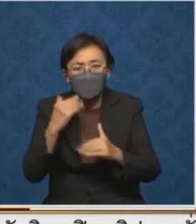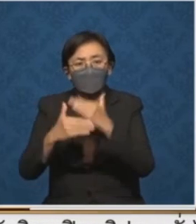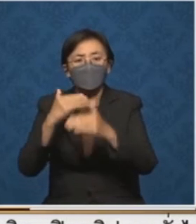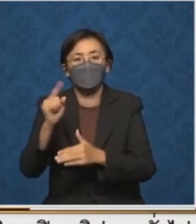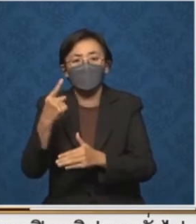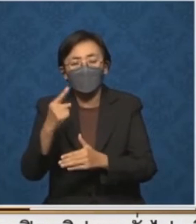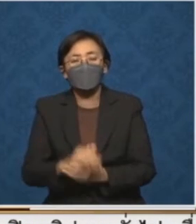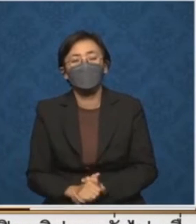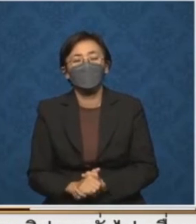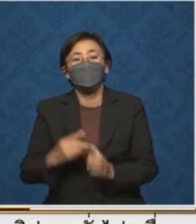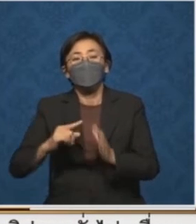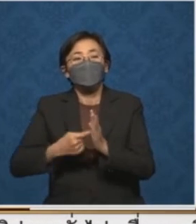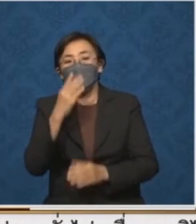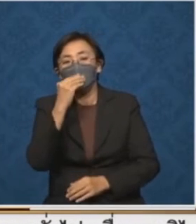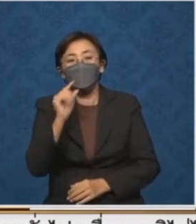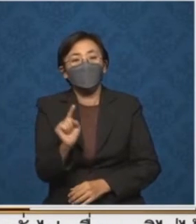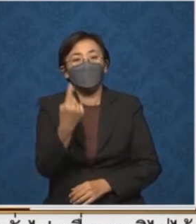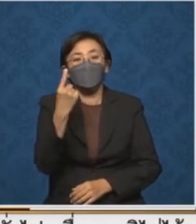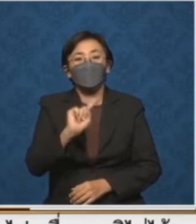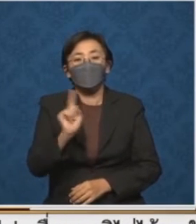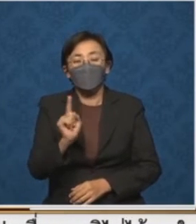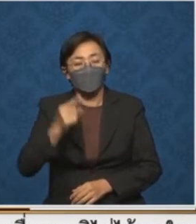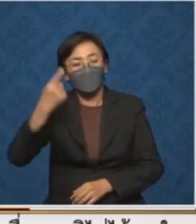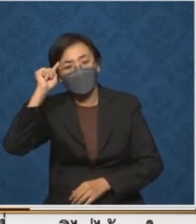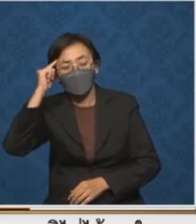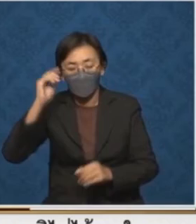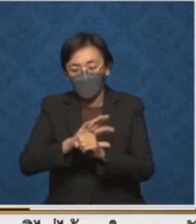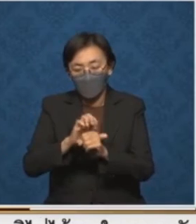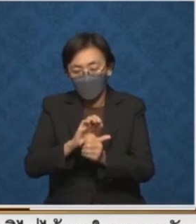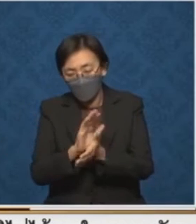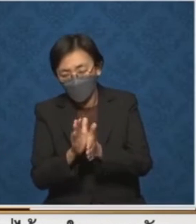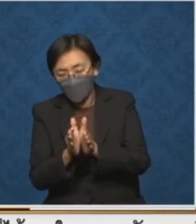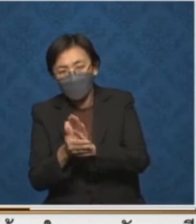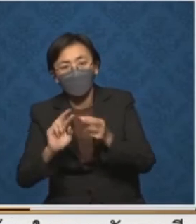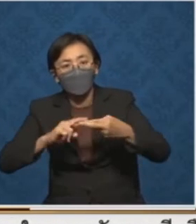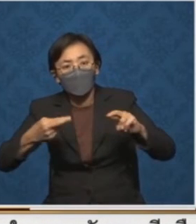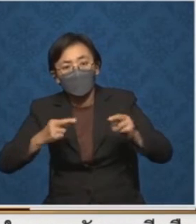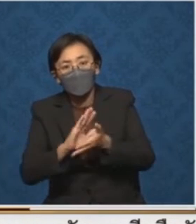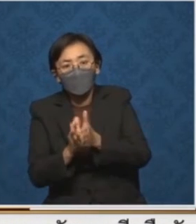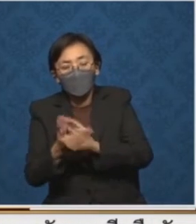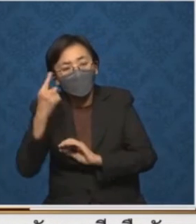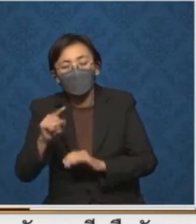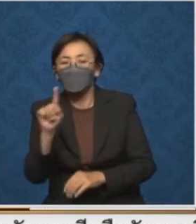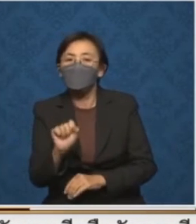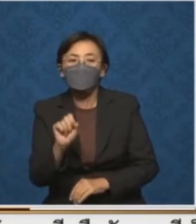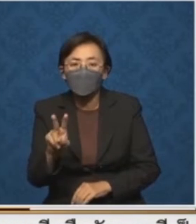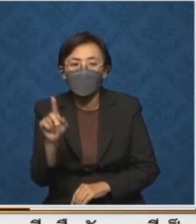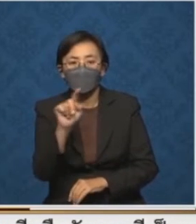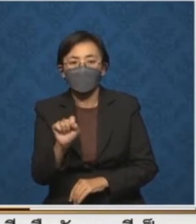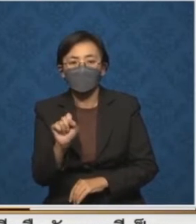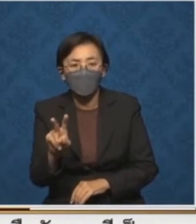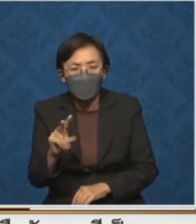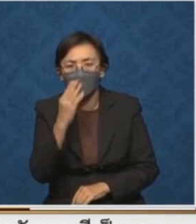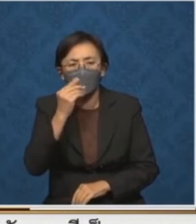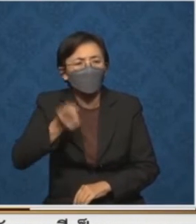ับด่นขณะน้จเห็นชอบสั่งซือ Sinovac10.9 ล้านโสใน